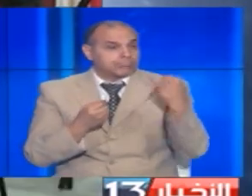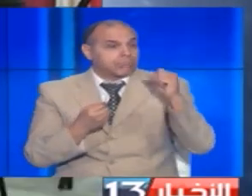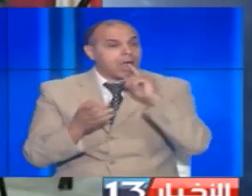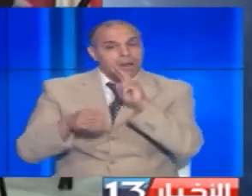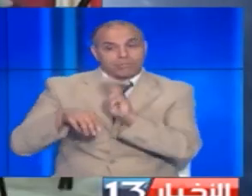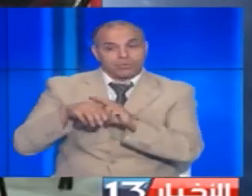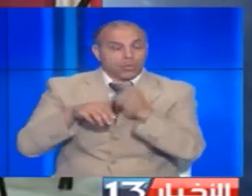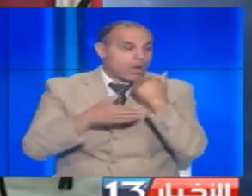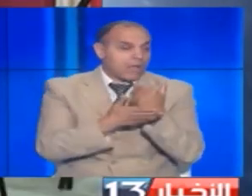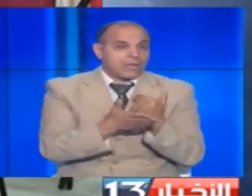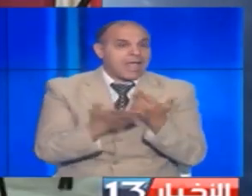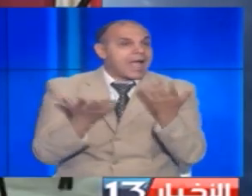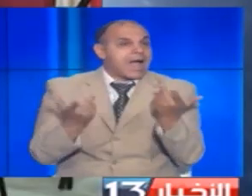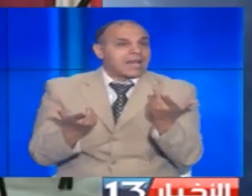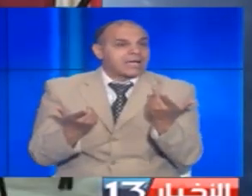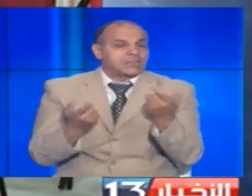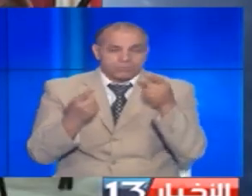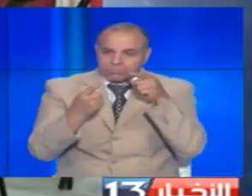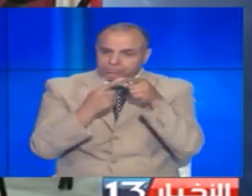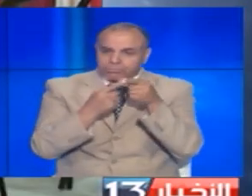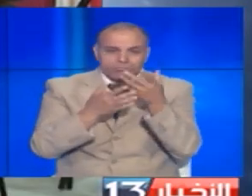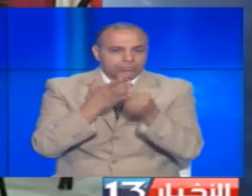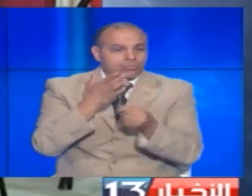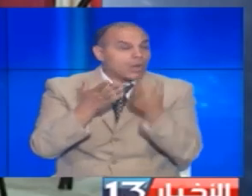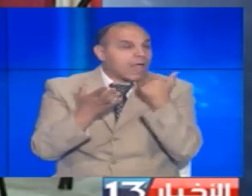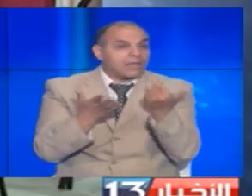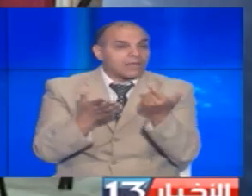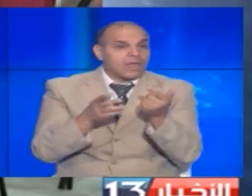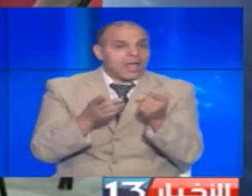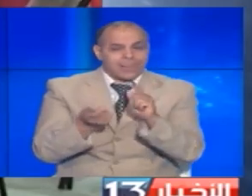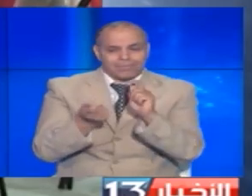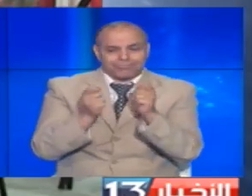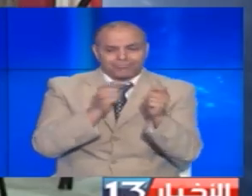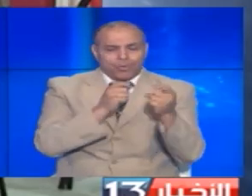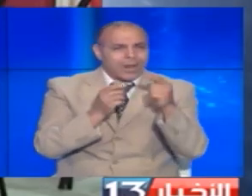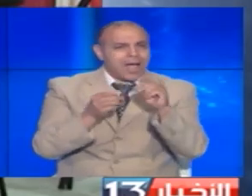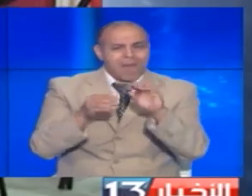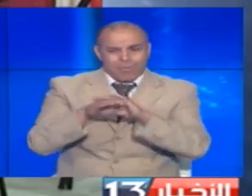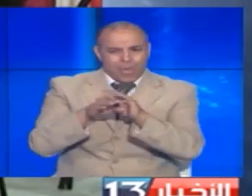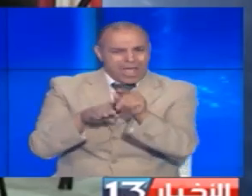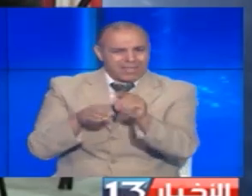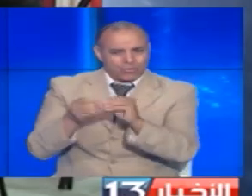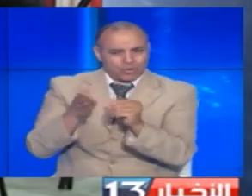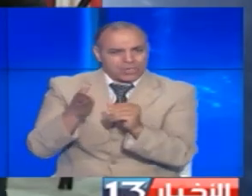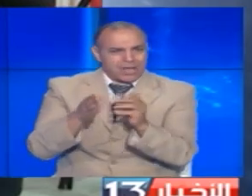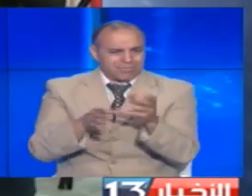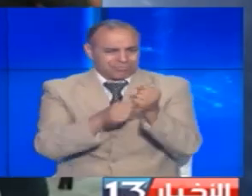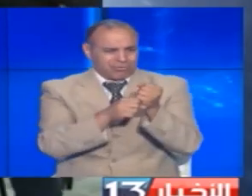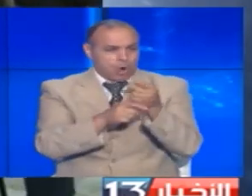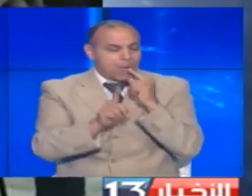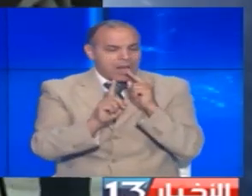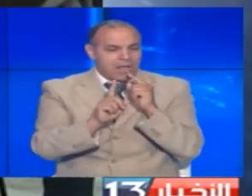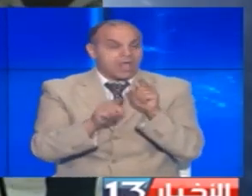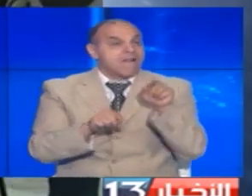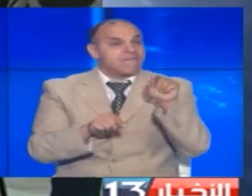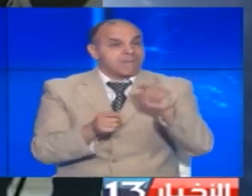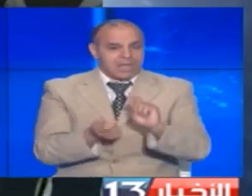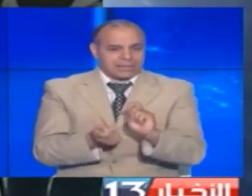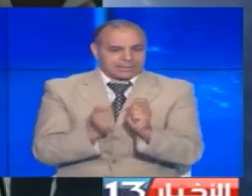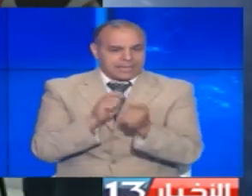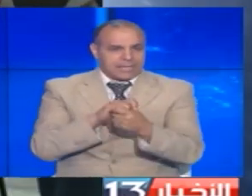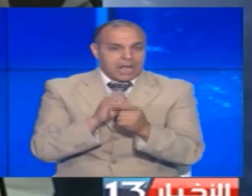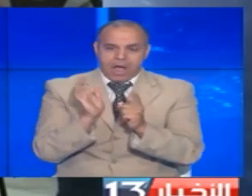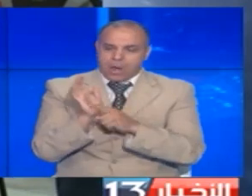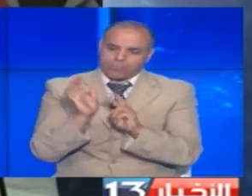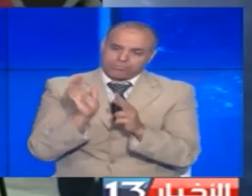والفاعلين الغايه بالاساس هي التغيير وليس تغيير تلك القضيه فقط منها مشرقه كسب الحكم بل ايضا تغيير على المستوى